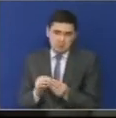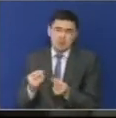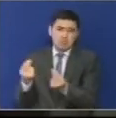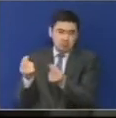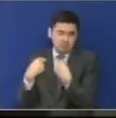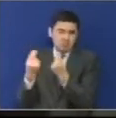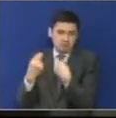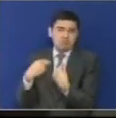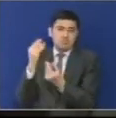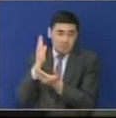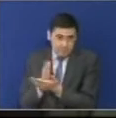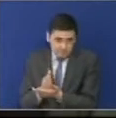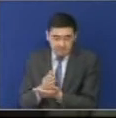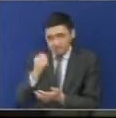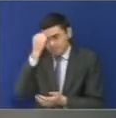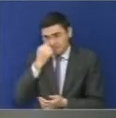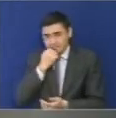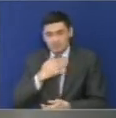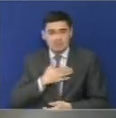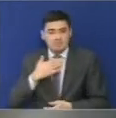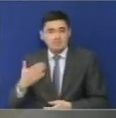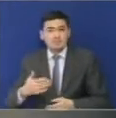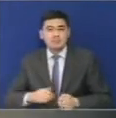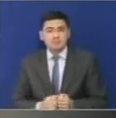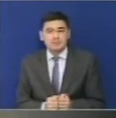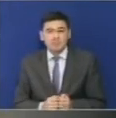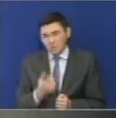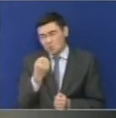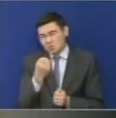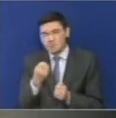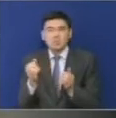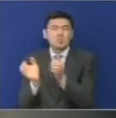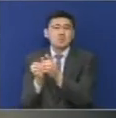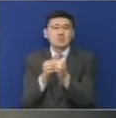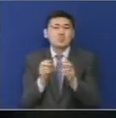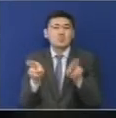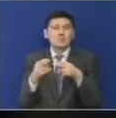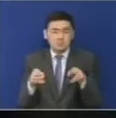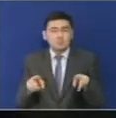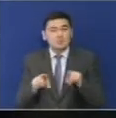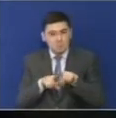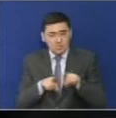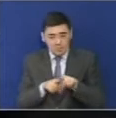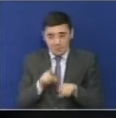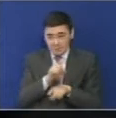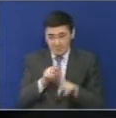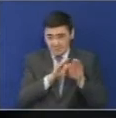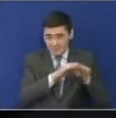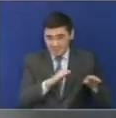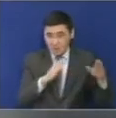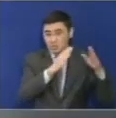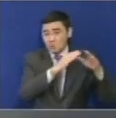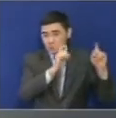мұғалімдерімізге үлкен алғысымызды білдіреміз. Үйірмелерде де дайындық қызу. Қазірде әркімнің өз үйі без алын айналған. Мұғалім